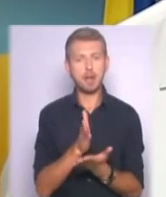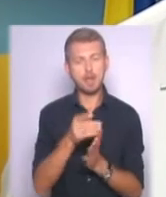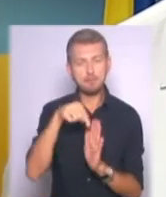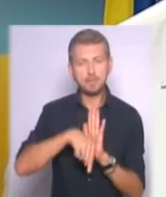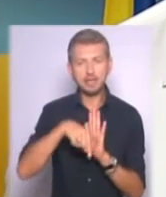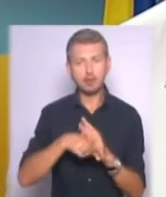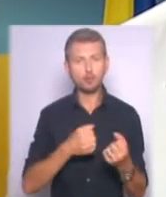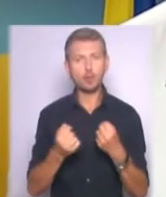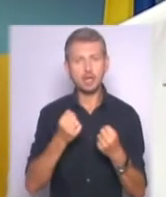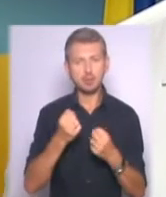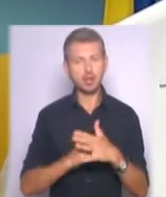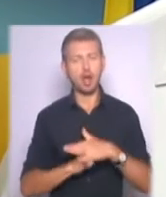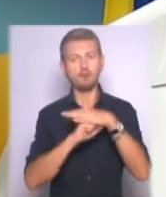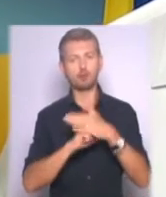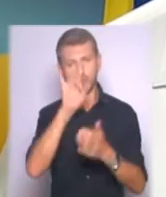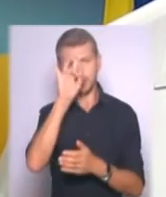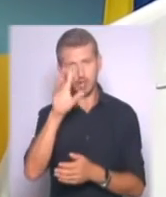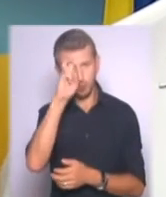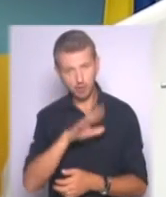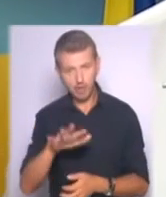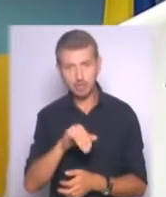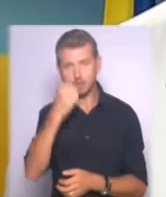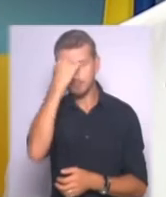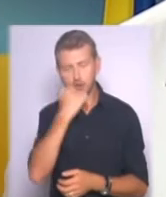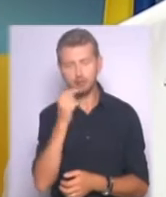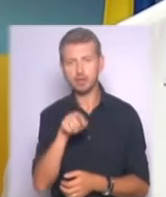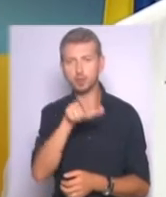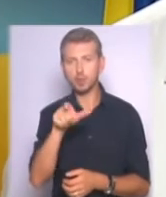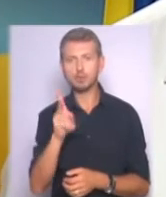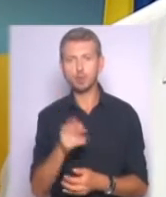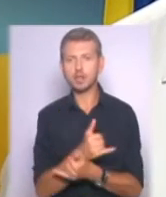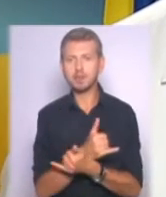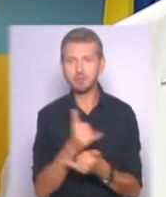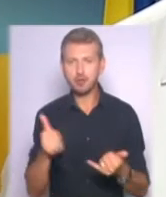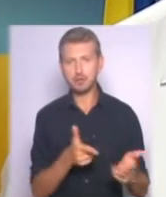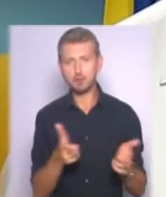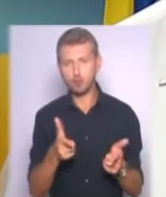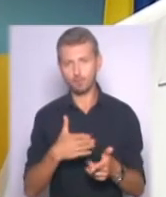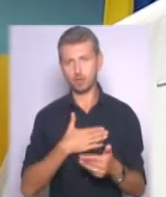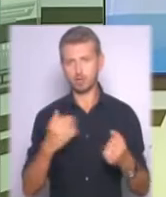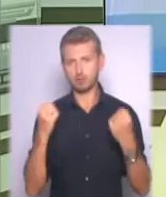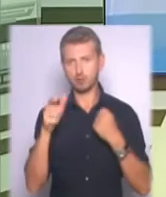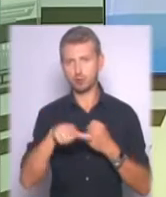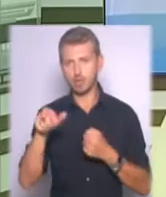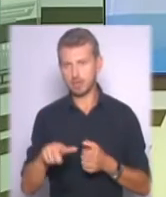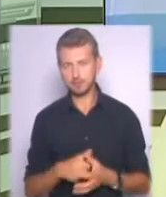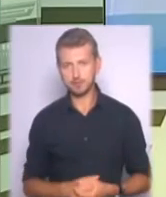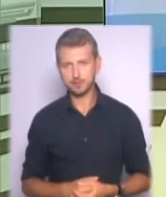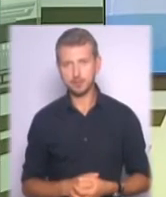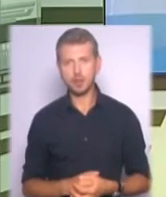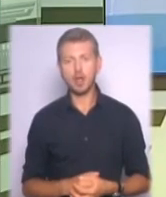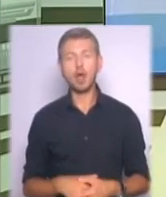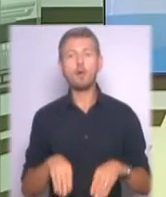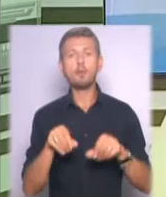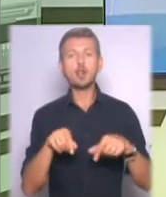укріплення авторитету України і вдячність тим людям, які забезпечили підготовку наших спортсменів. А у